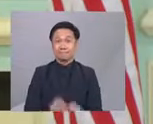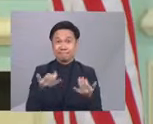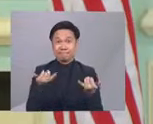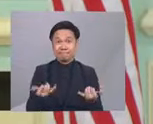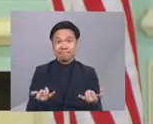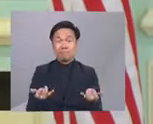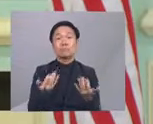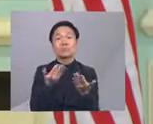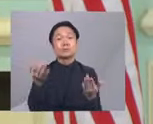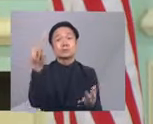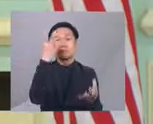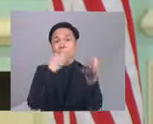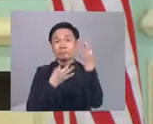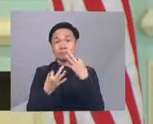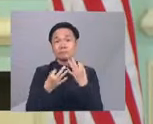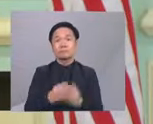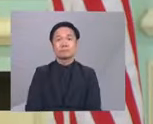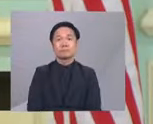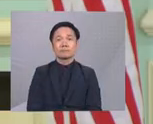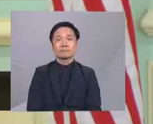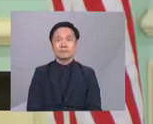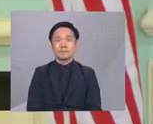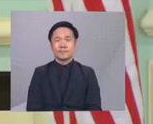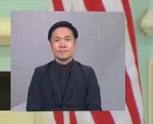kepada soalan.